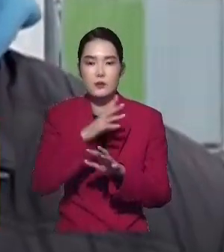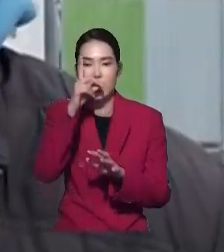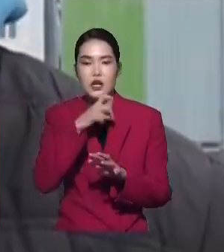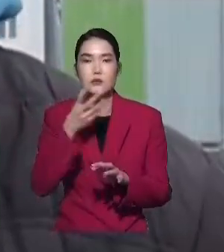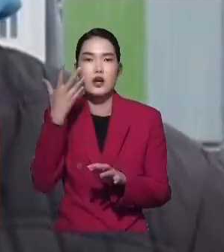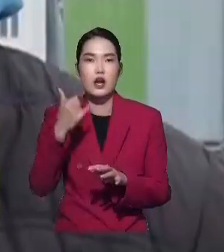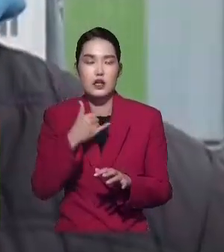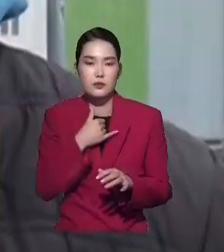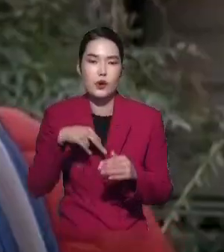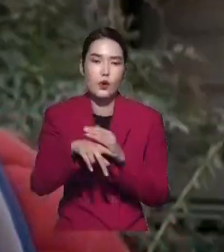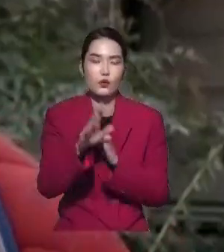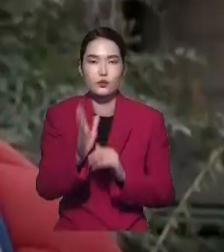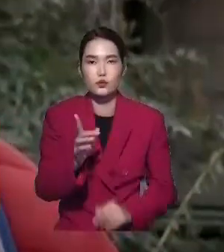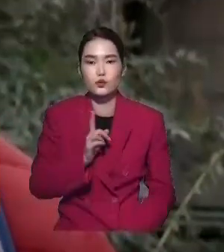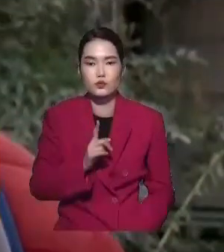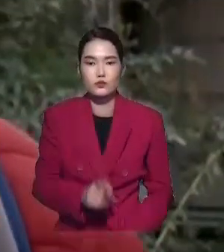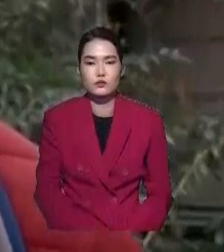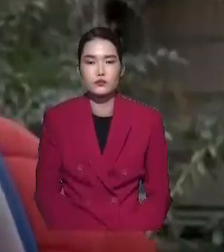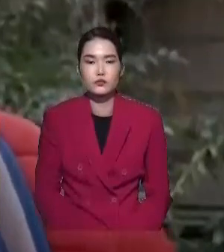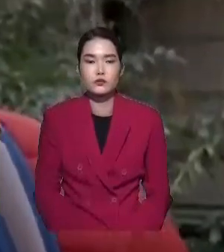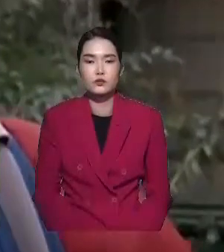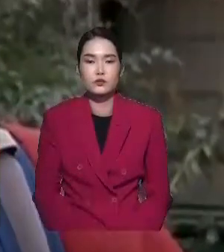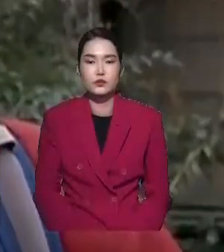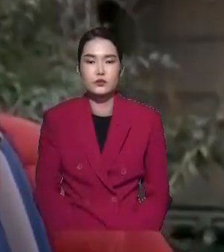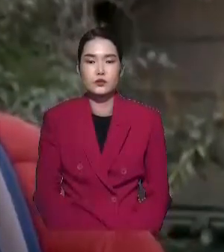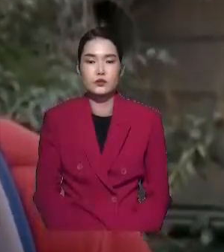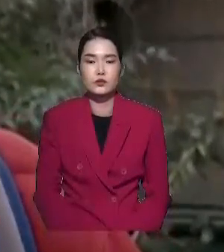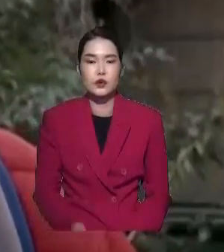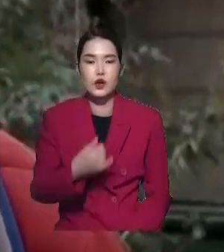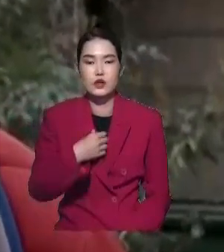мы попадем на экскурсию. Это настоящий